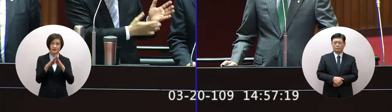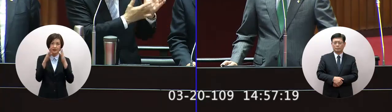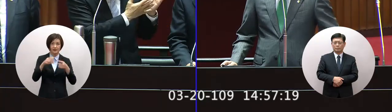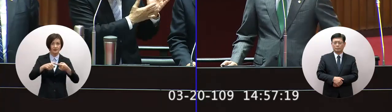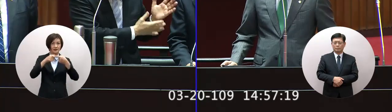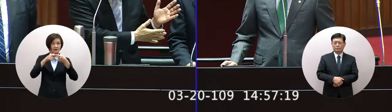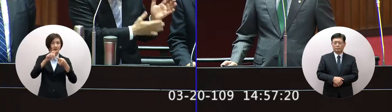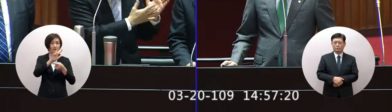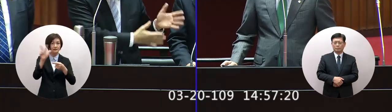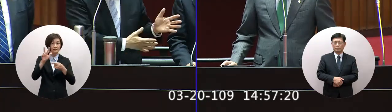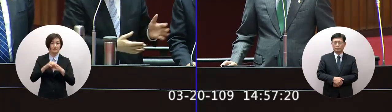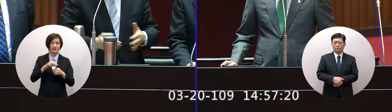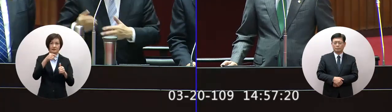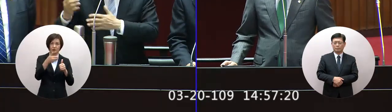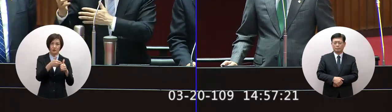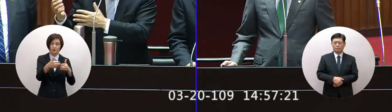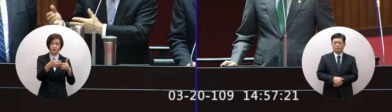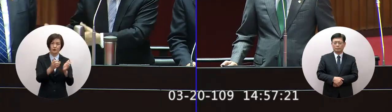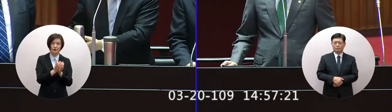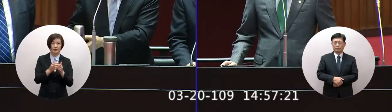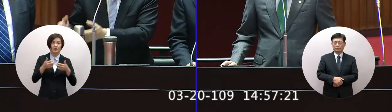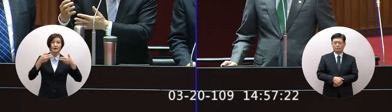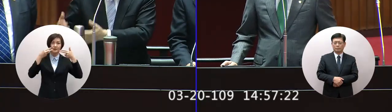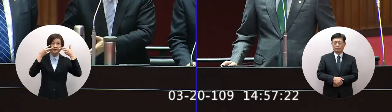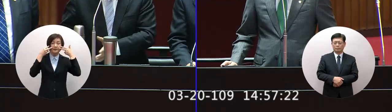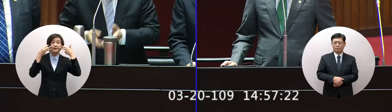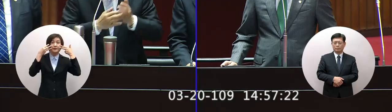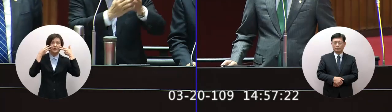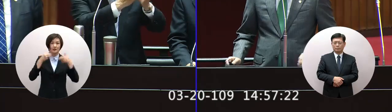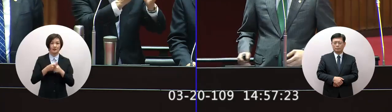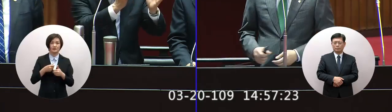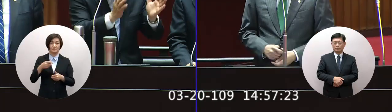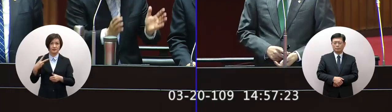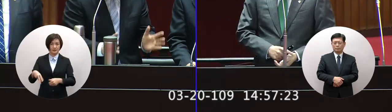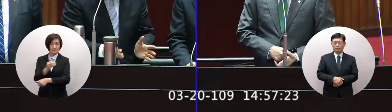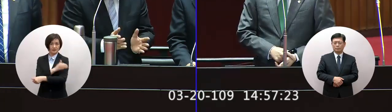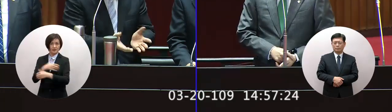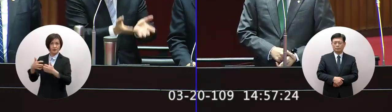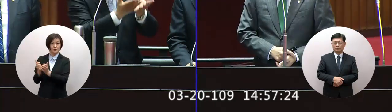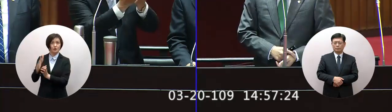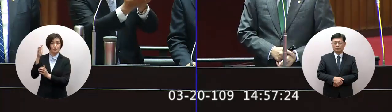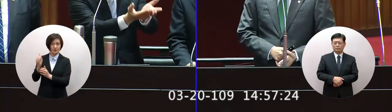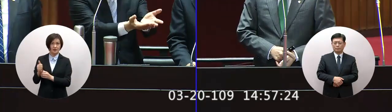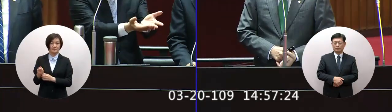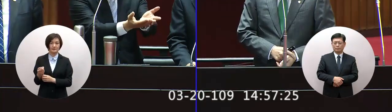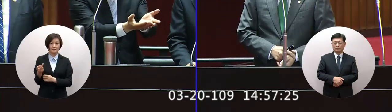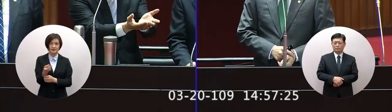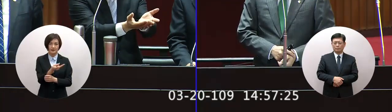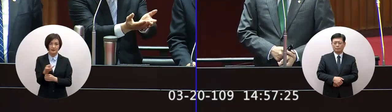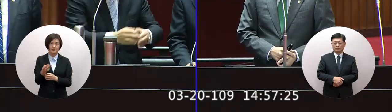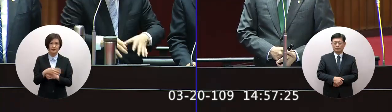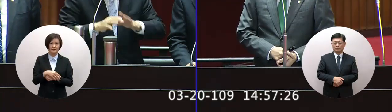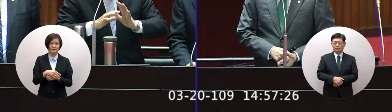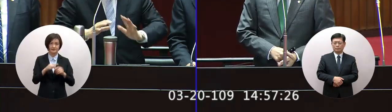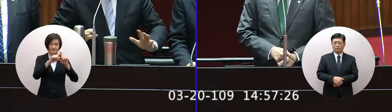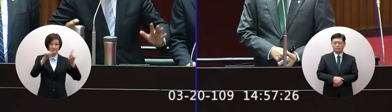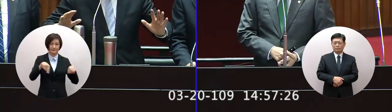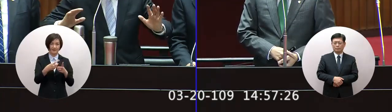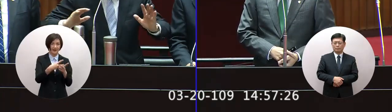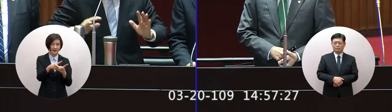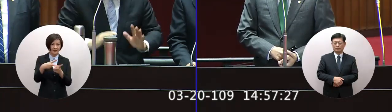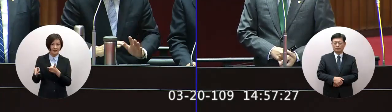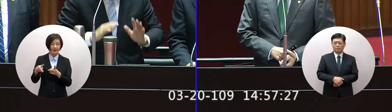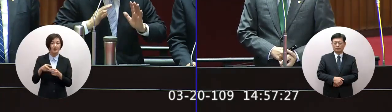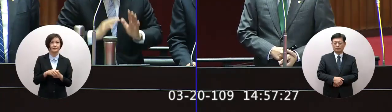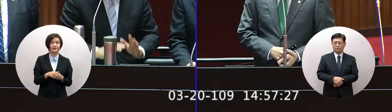让部长、教育部潘部长跟卫福部陈部长有一个信件，让孩子带回家，等于